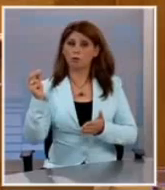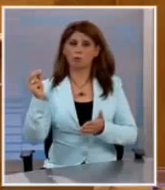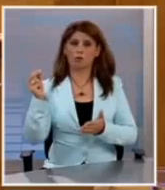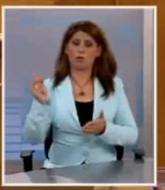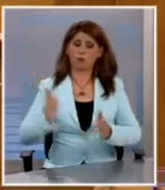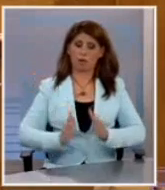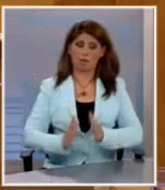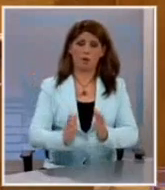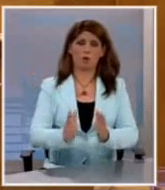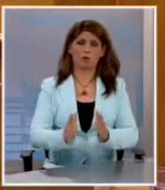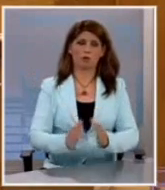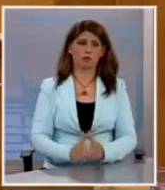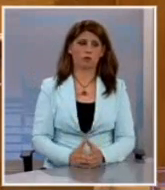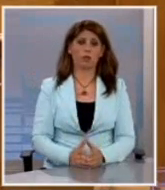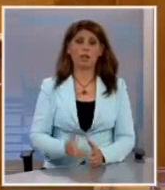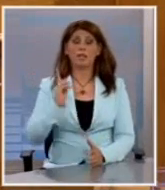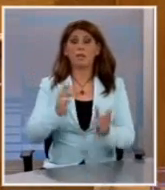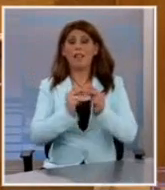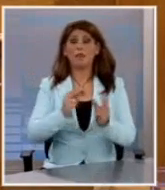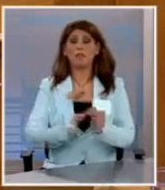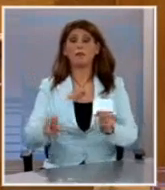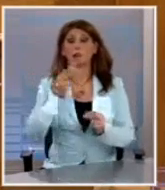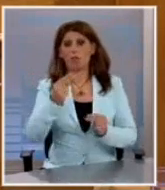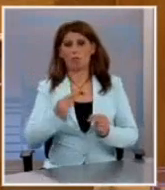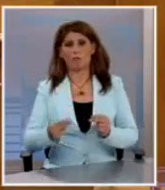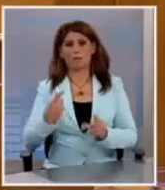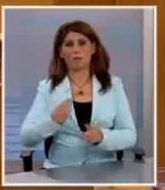να προχωρήσουμε σε μια λύση για το θέμα της Ελλάδος.